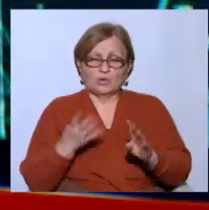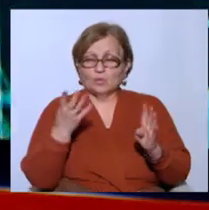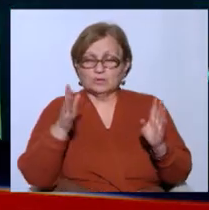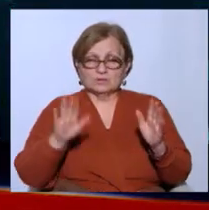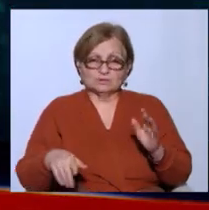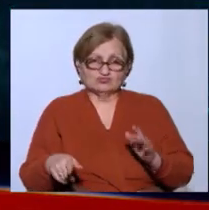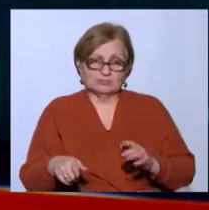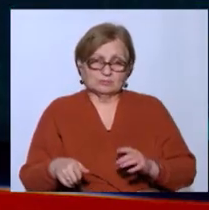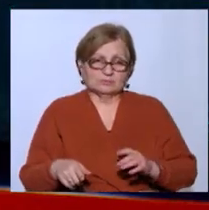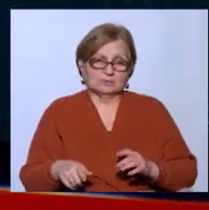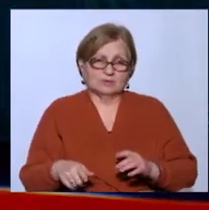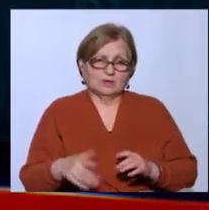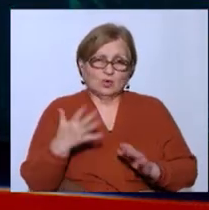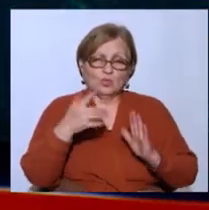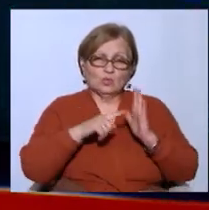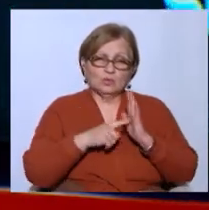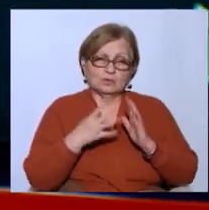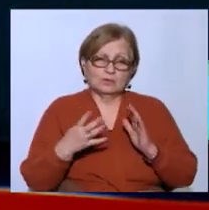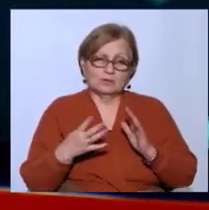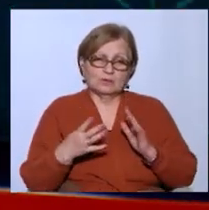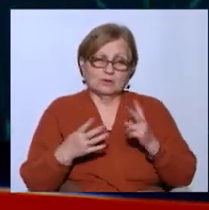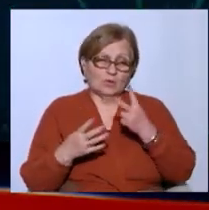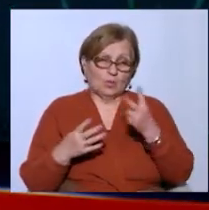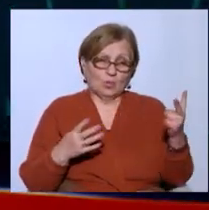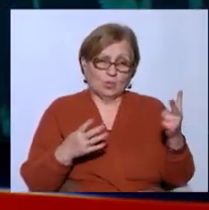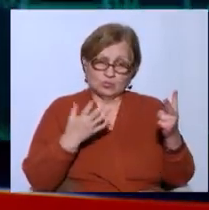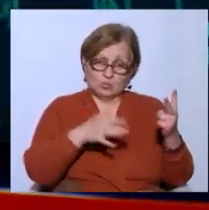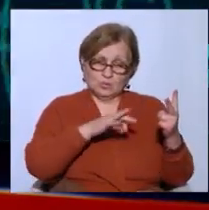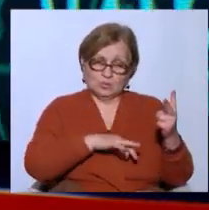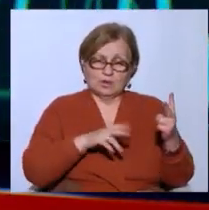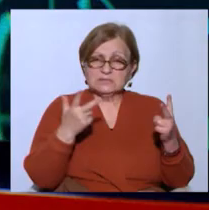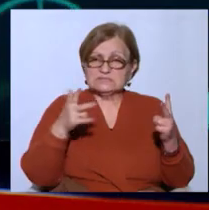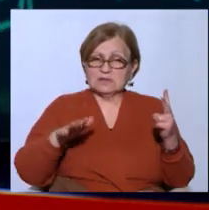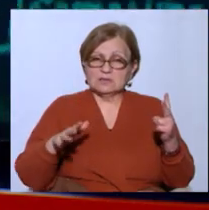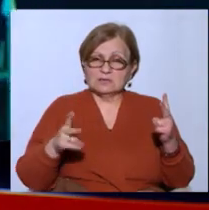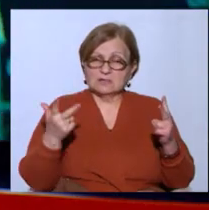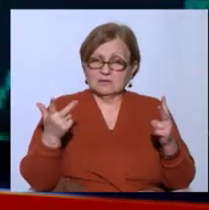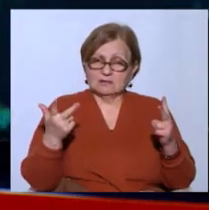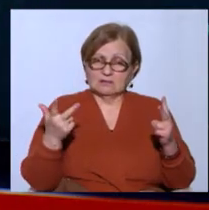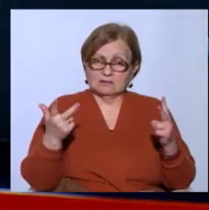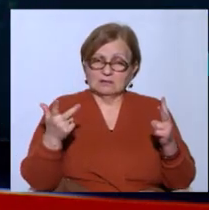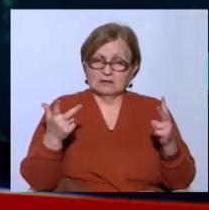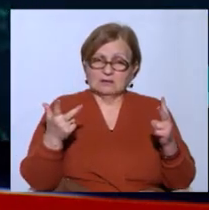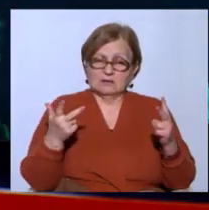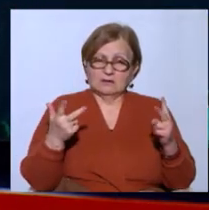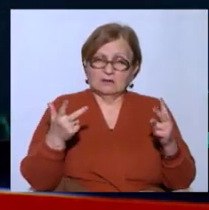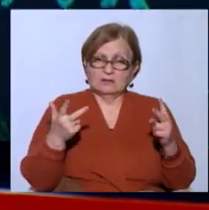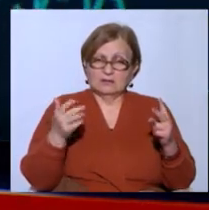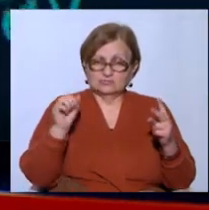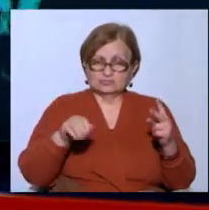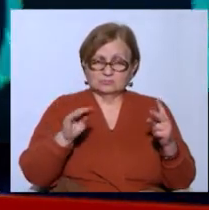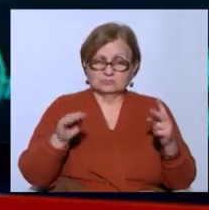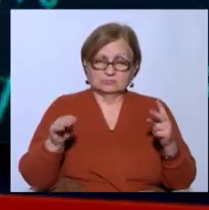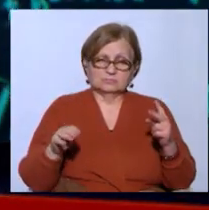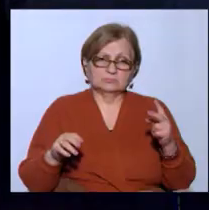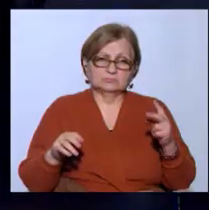4. გამოვა 5-ჯერ 4. 2 ნივთი უკვე გამოვიყენეთ, შესაბამისად 3 ადგილი დაგვრჩა და 3 ნივთი, შესაბამისად 3 შეგვიძლია დავთოთ